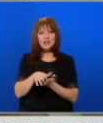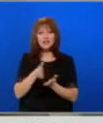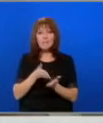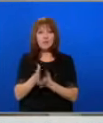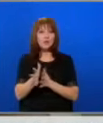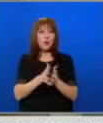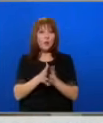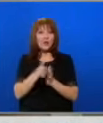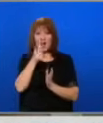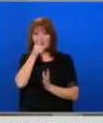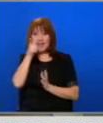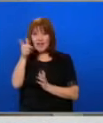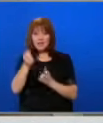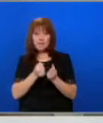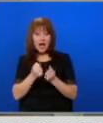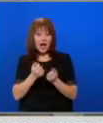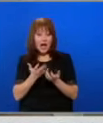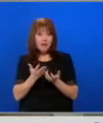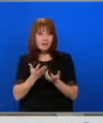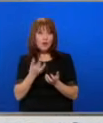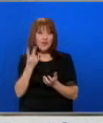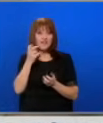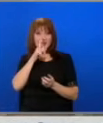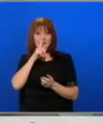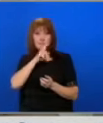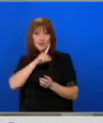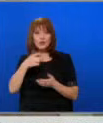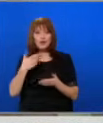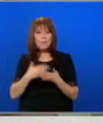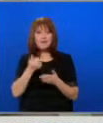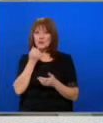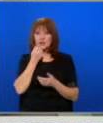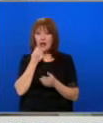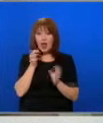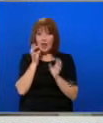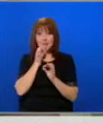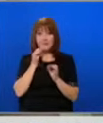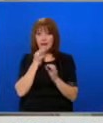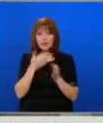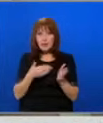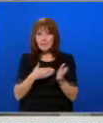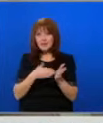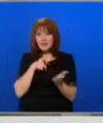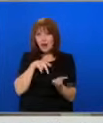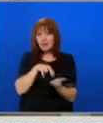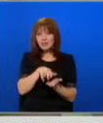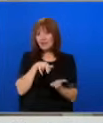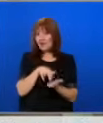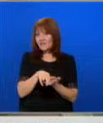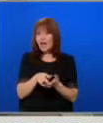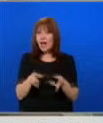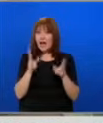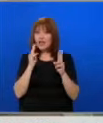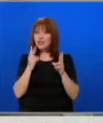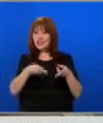на отдалечено място, на 20 минути път с кола от най-близкото село. Нямаше причина някой да върви на това място по това време. Реших на